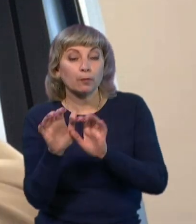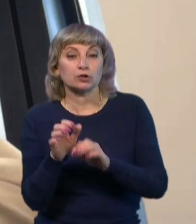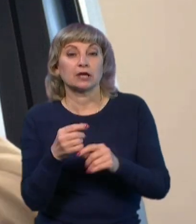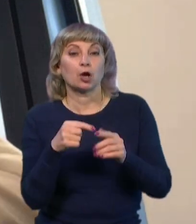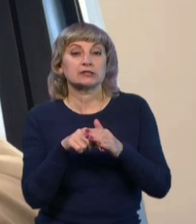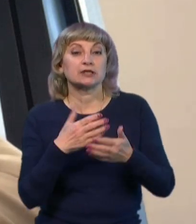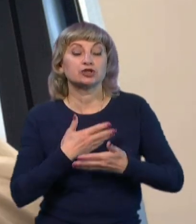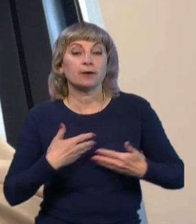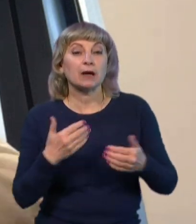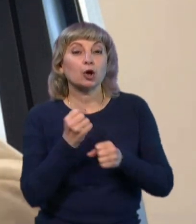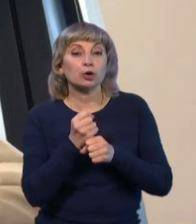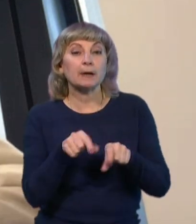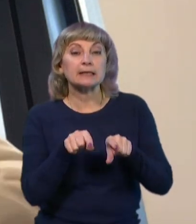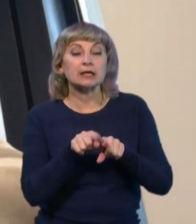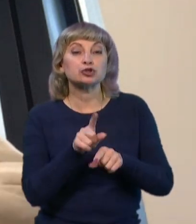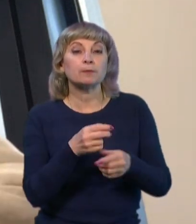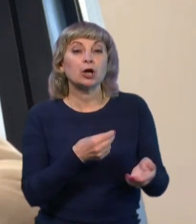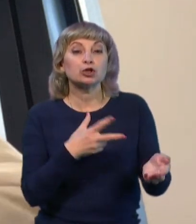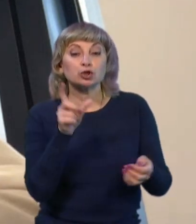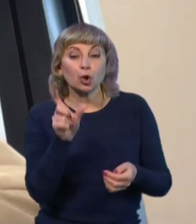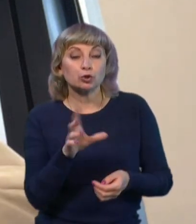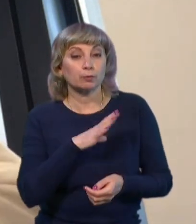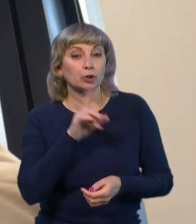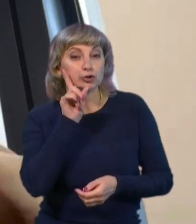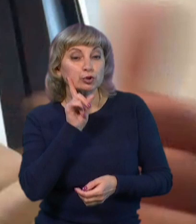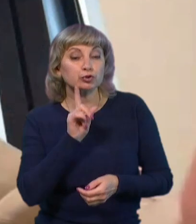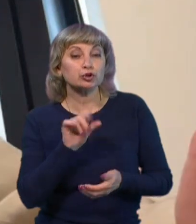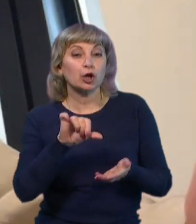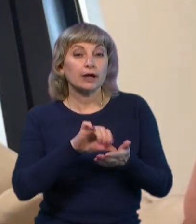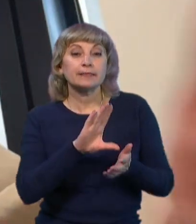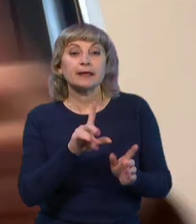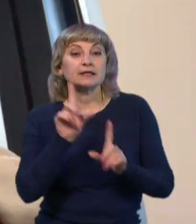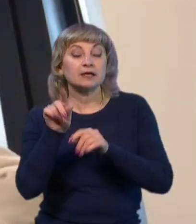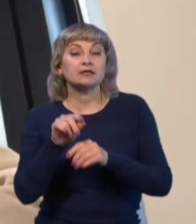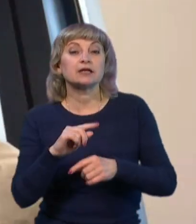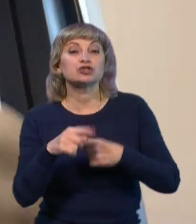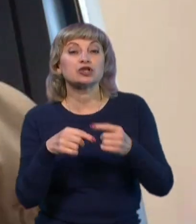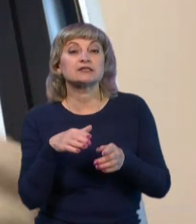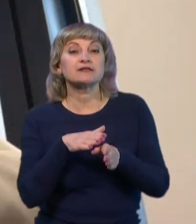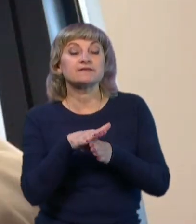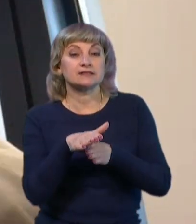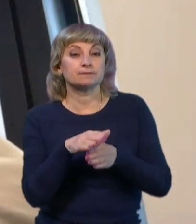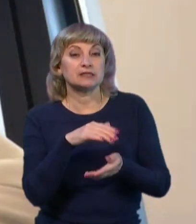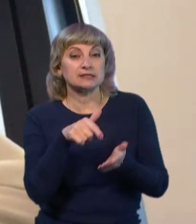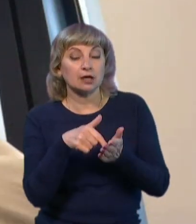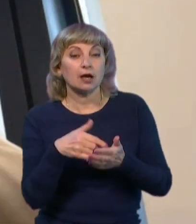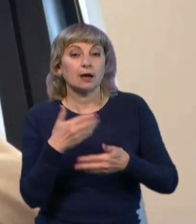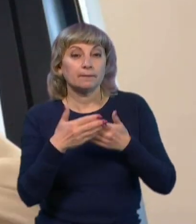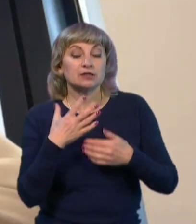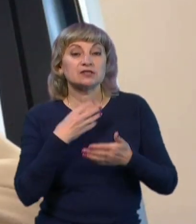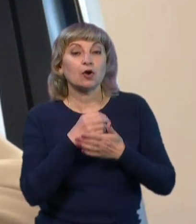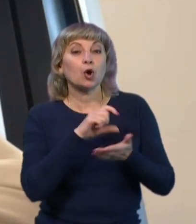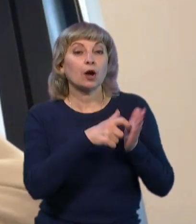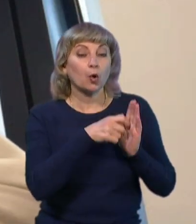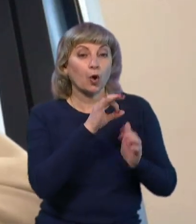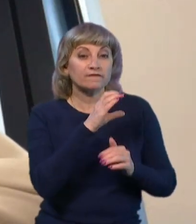ми робимо так, щоб донору було зручно долучитися, не їхати через це місце, а прийти там, спуститися зі свого офісу і